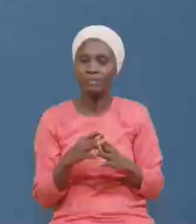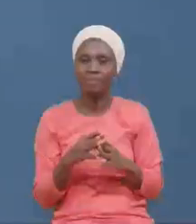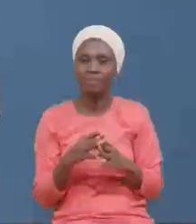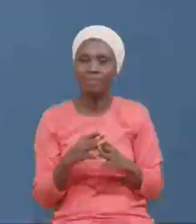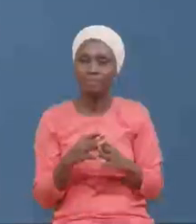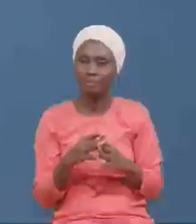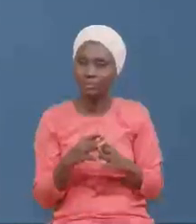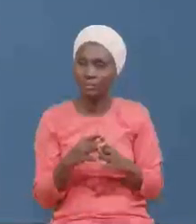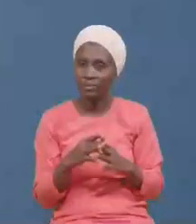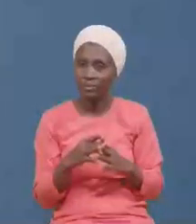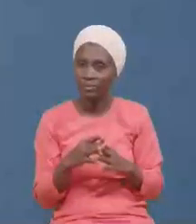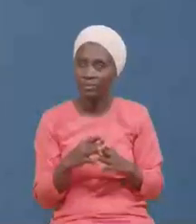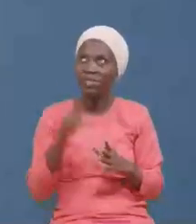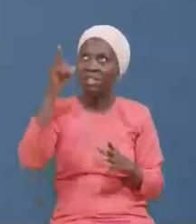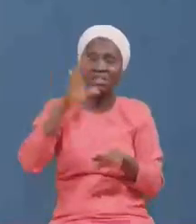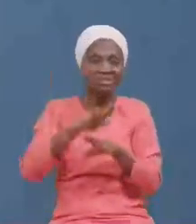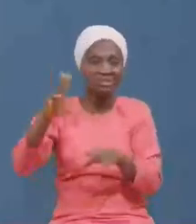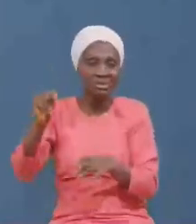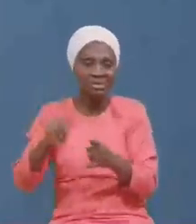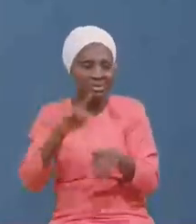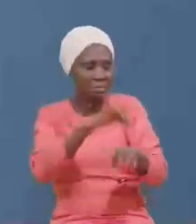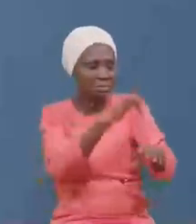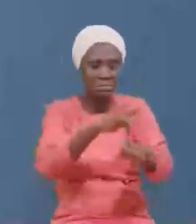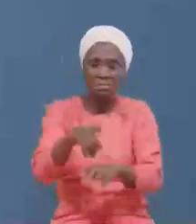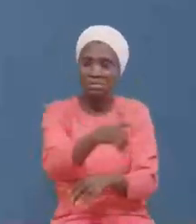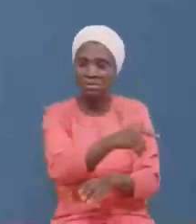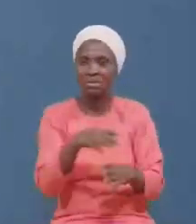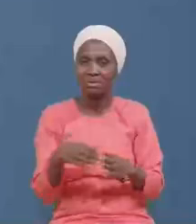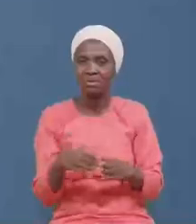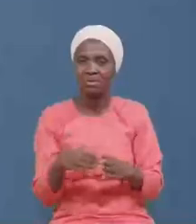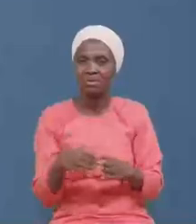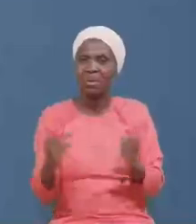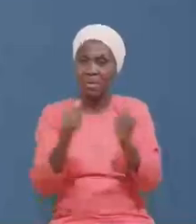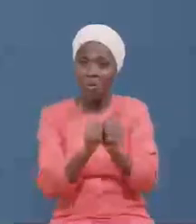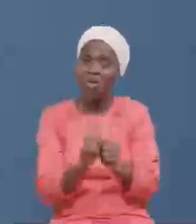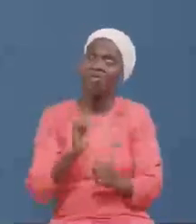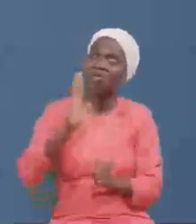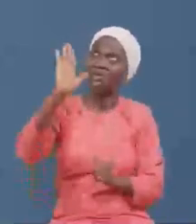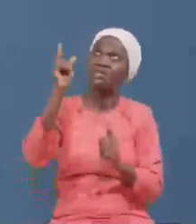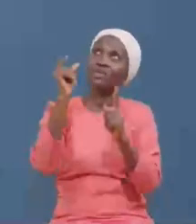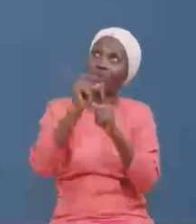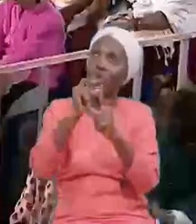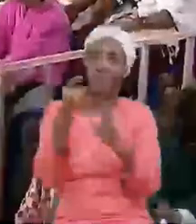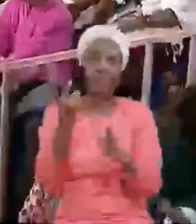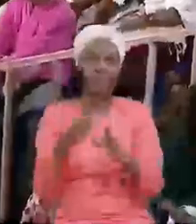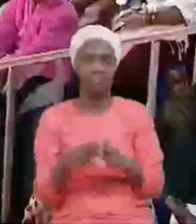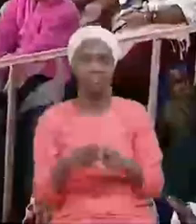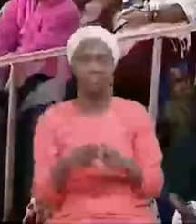Et il n'a pas dû même les toucher par sa parole.